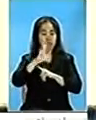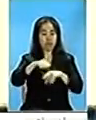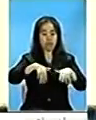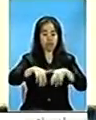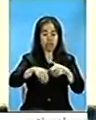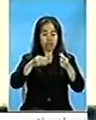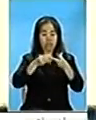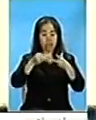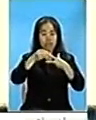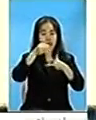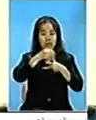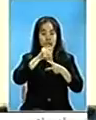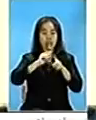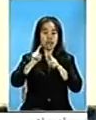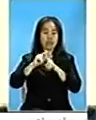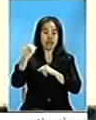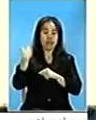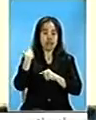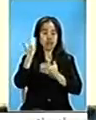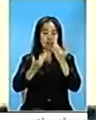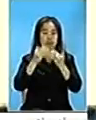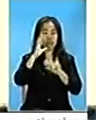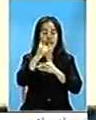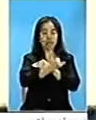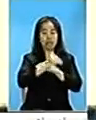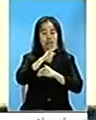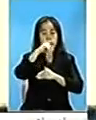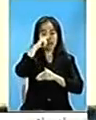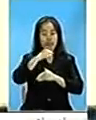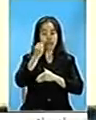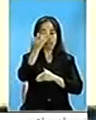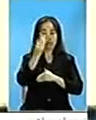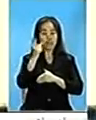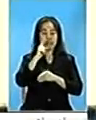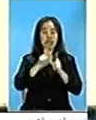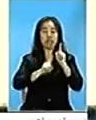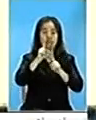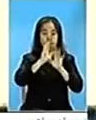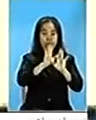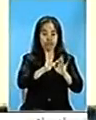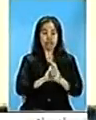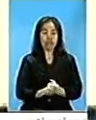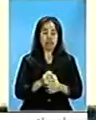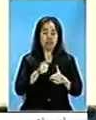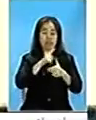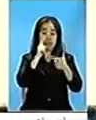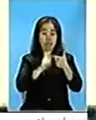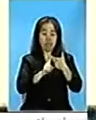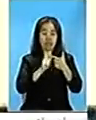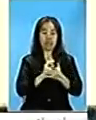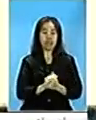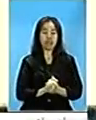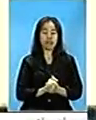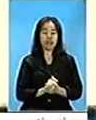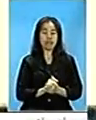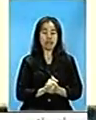ต่อประเด็นปัญหาสำคัญของประเทศมากน้อยแค่ไหนนะฮะก็ขอฝากไว้ด้วยกับประเด็นที่2ก็คือว่